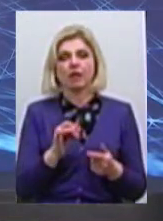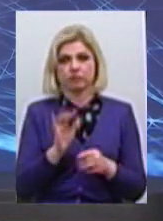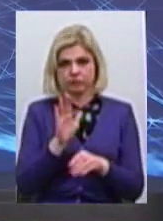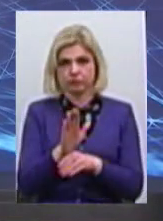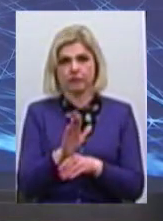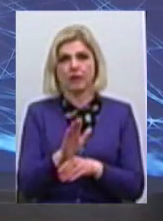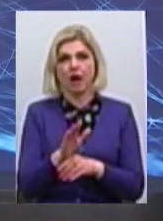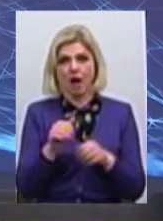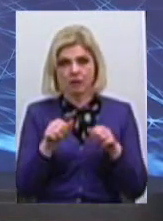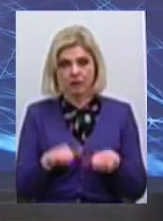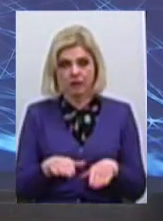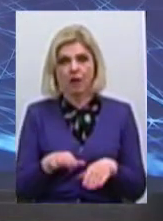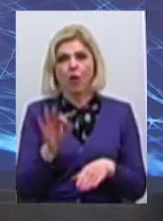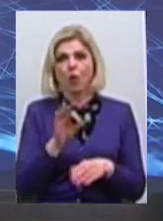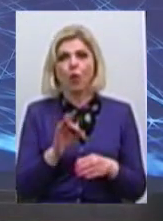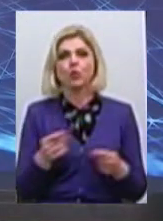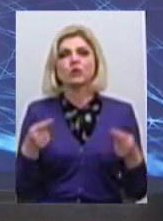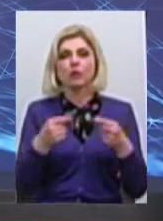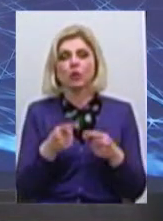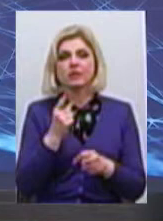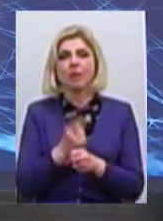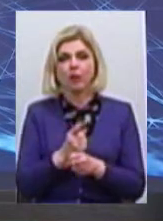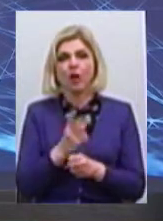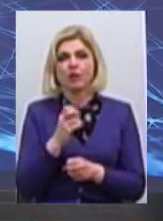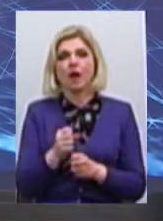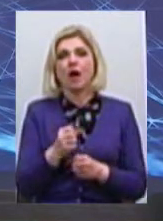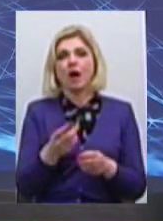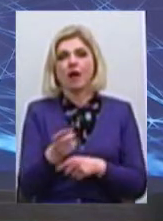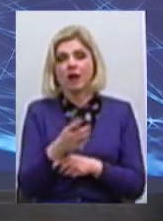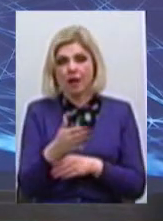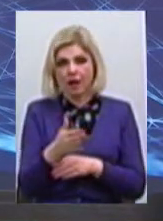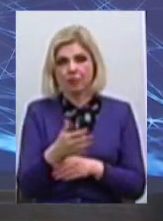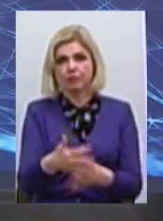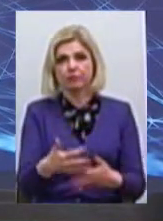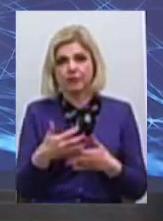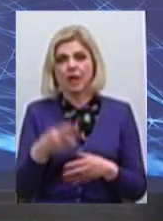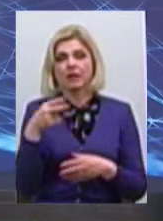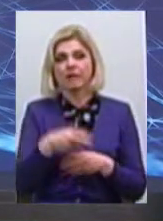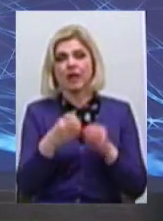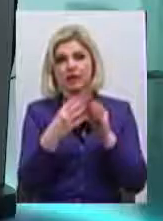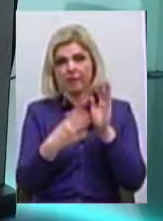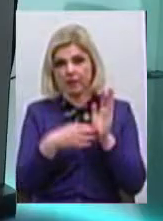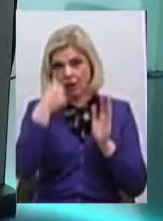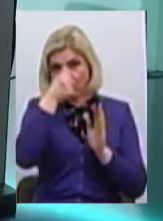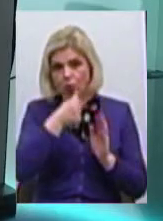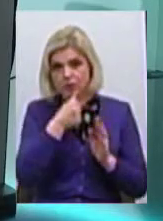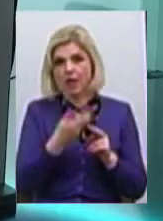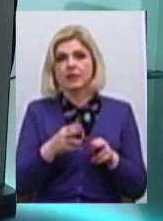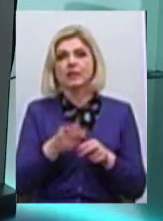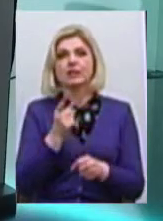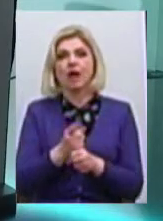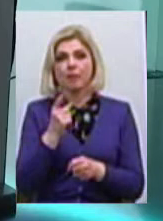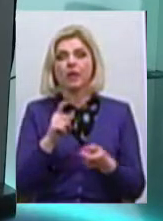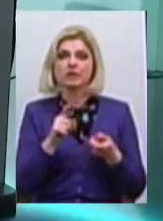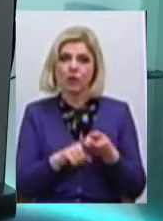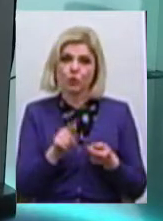про встановлення заборони на добування водних біоресурсів у 2019 році. Ця заборона стосується